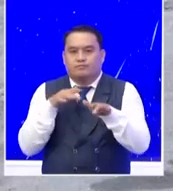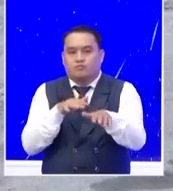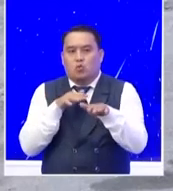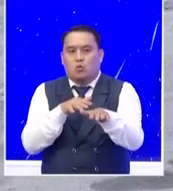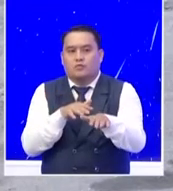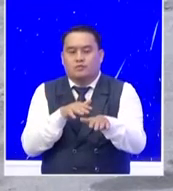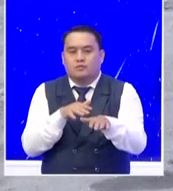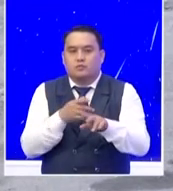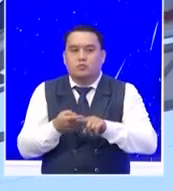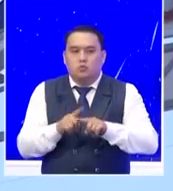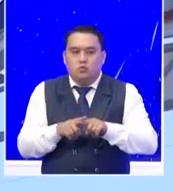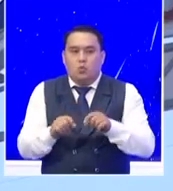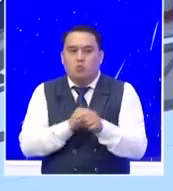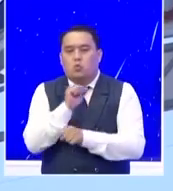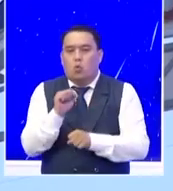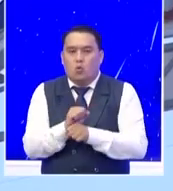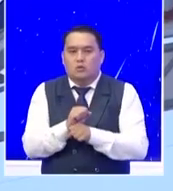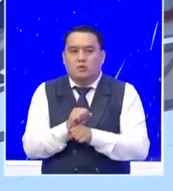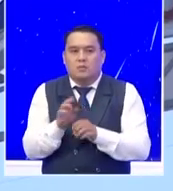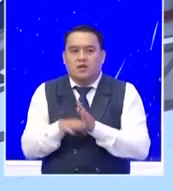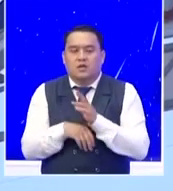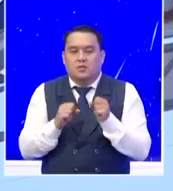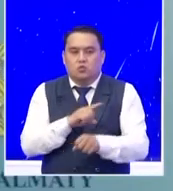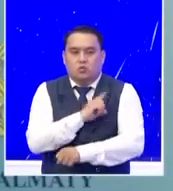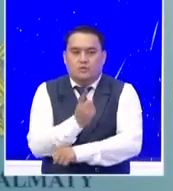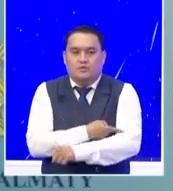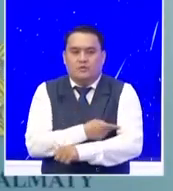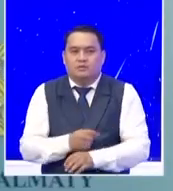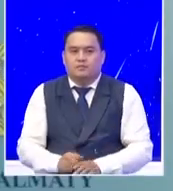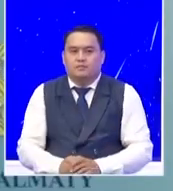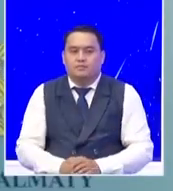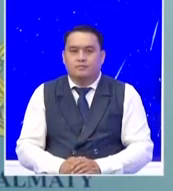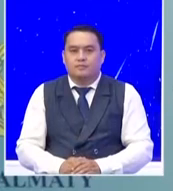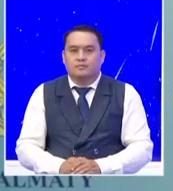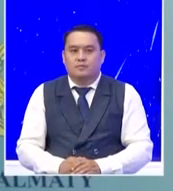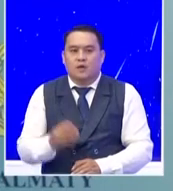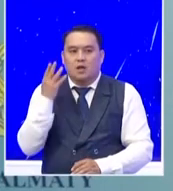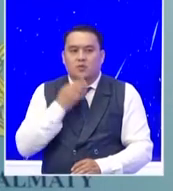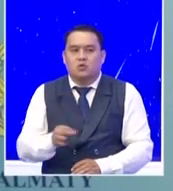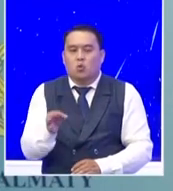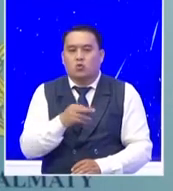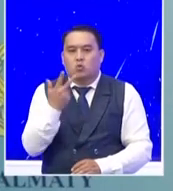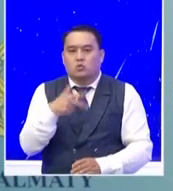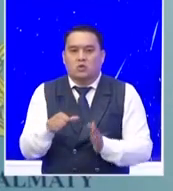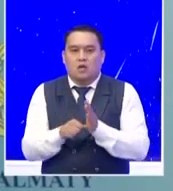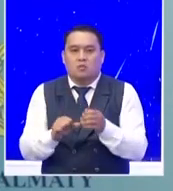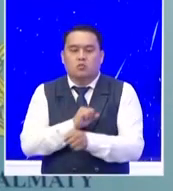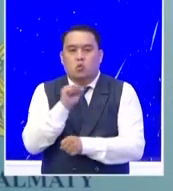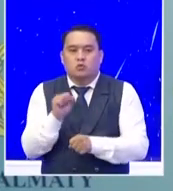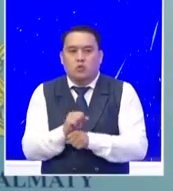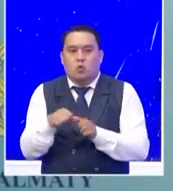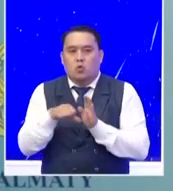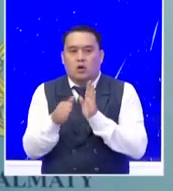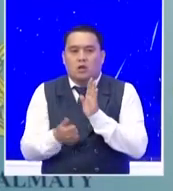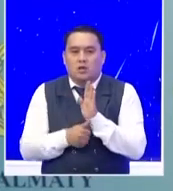дейді мамандар. Сондықтан блок бекеттегі сақтық шаралары күшейтілген. Алматы облысында 36 блок бекет жұмыс жасайды. Оның ішінде